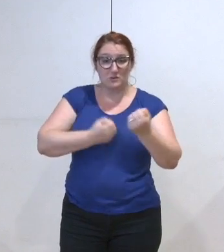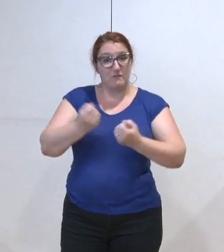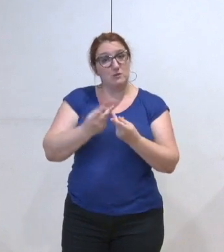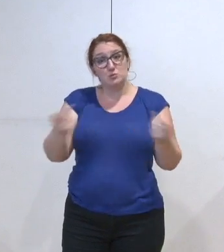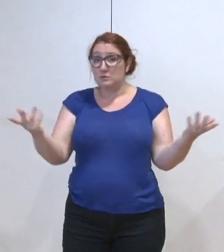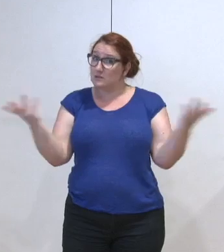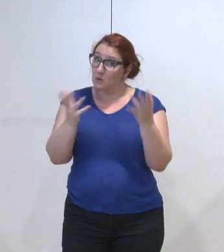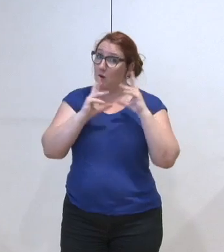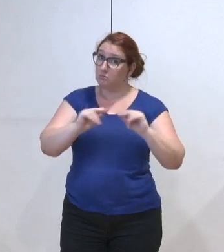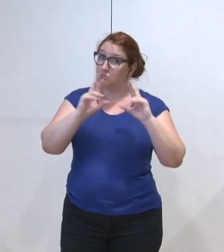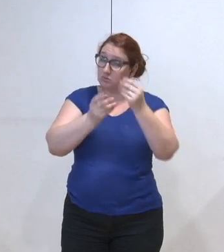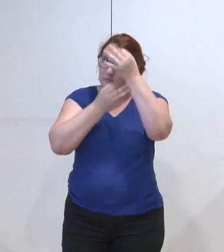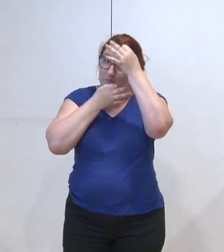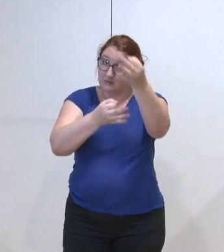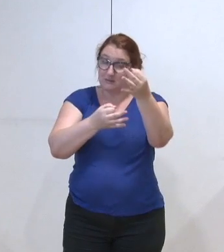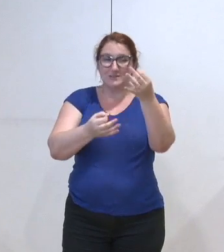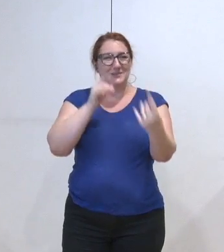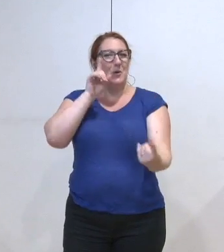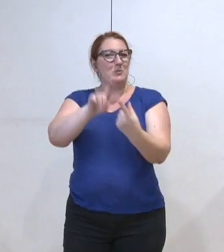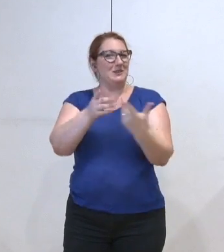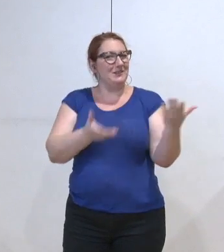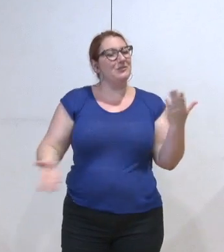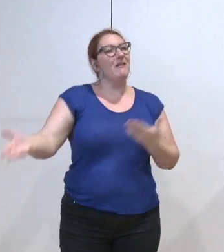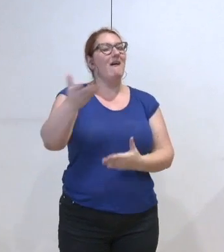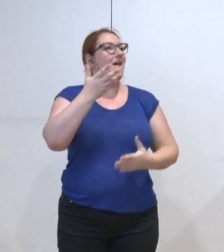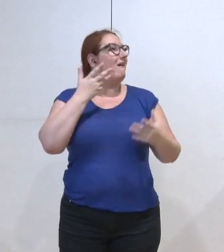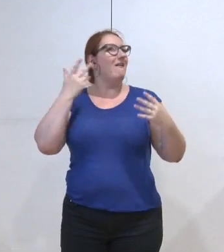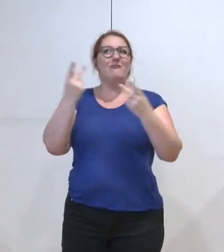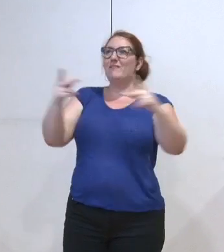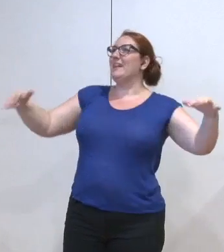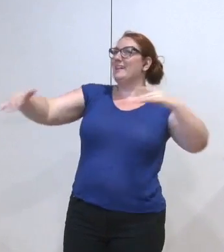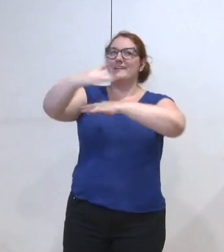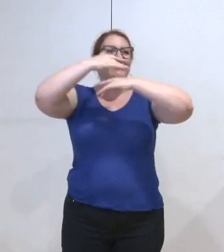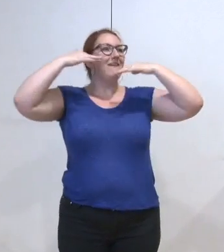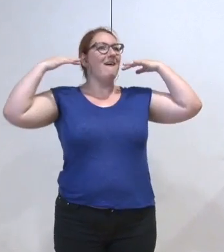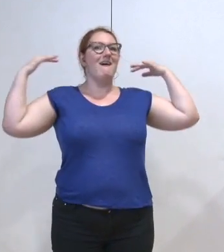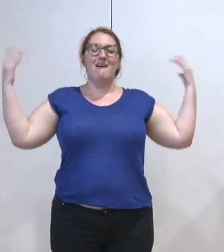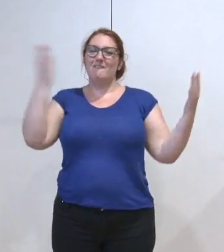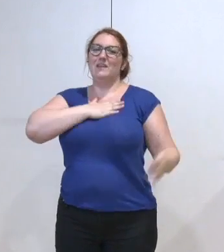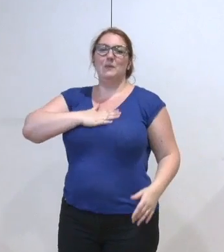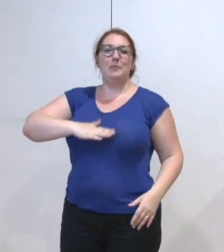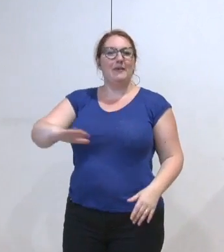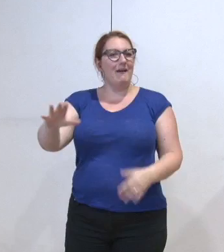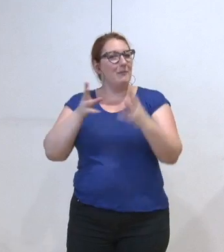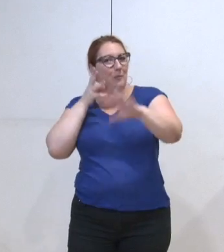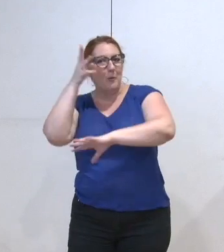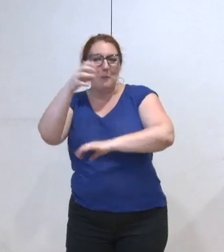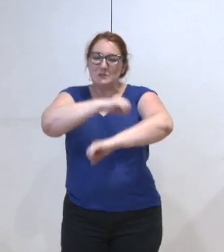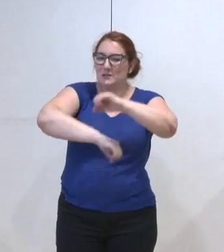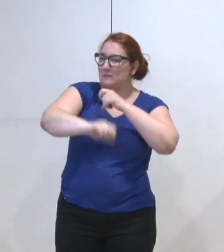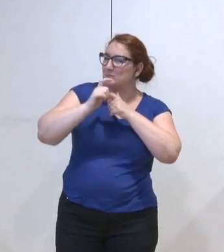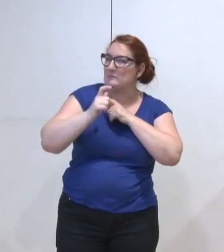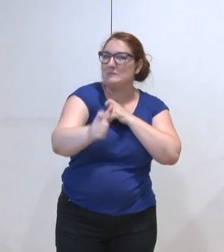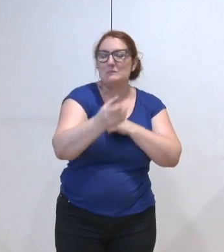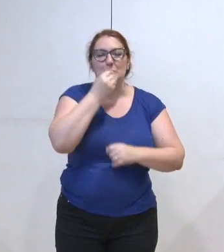permettant à tous de nous sentir bien dans notre ville et d'y mener nos projets je vous remercie